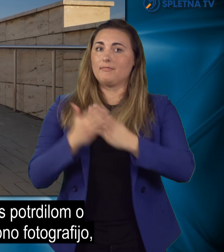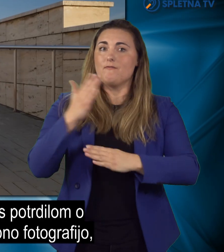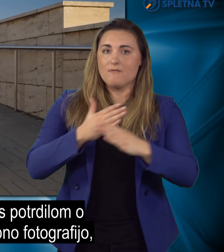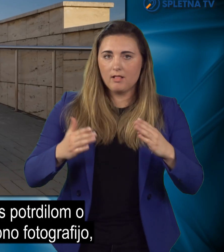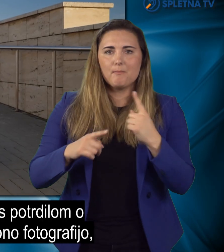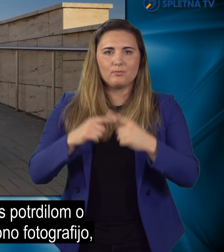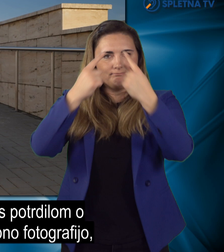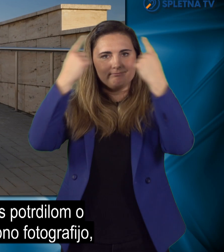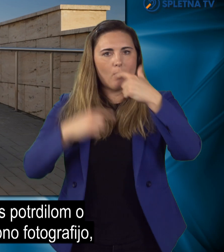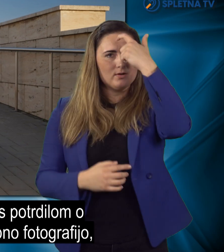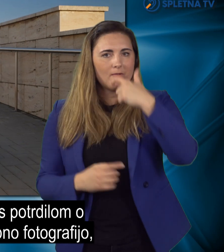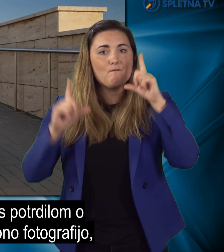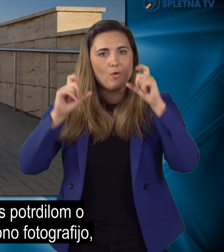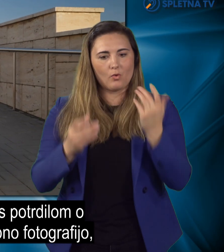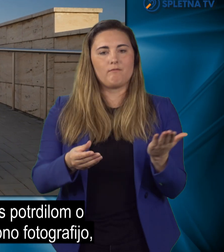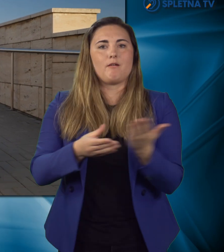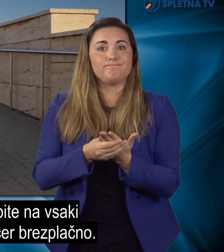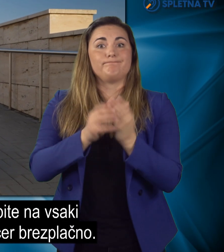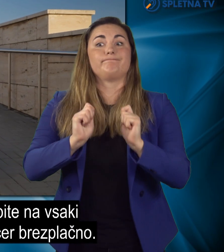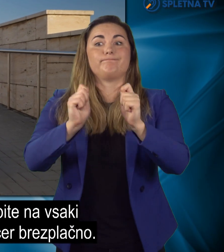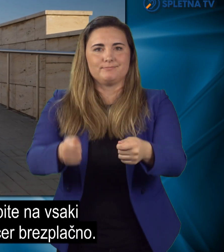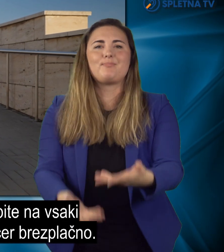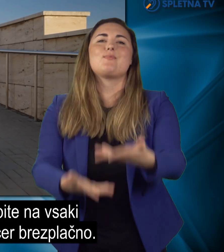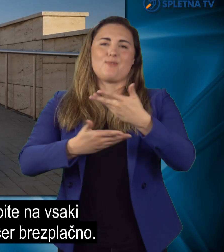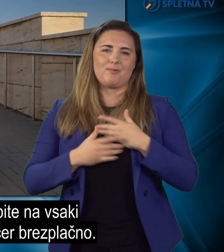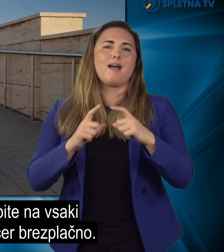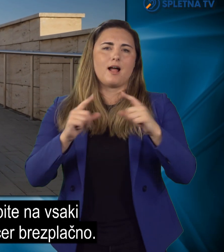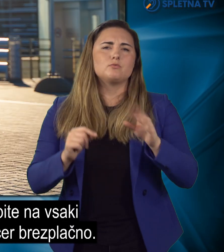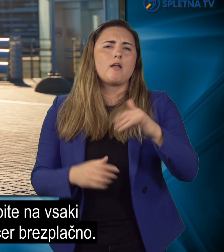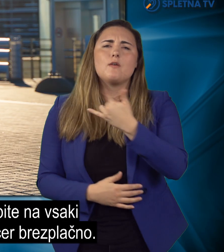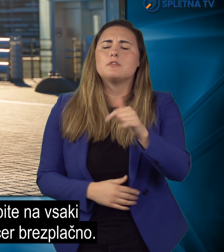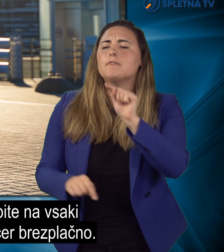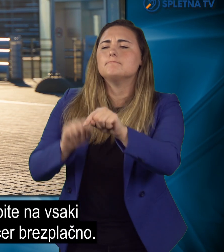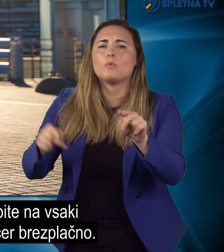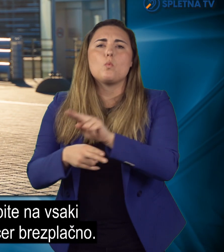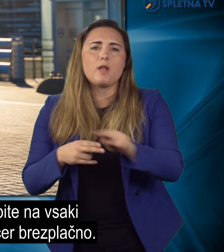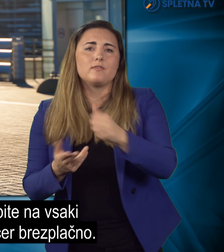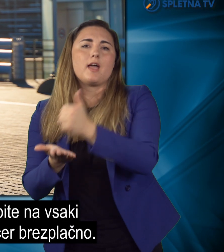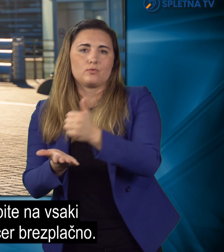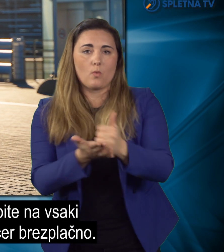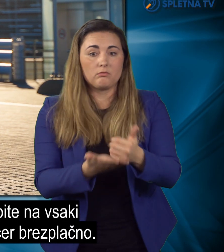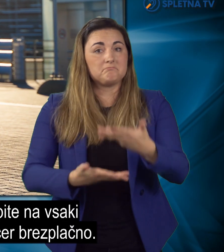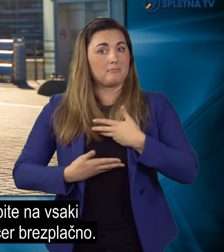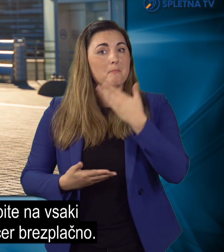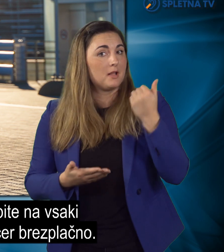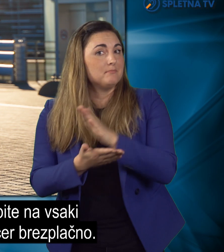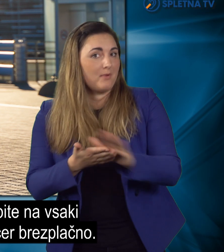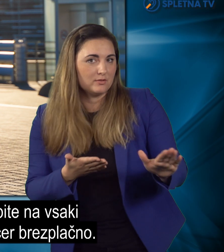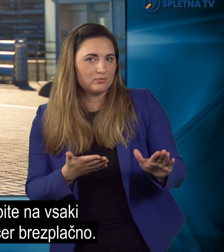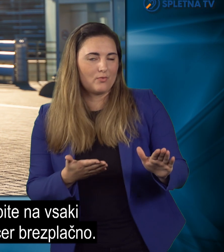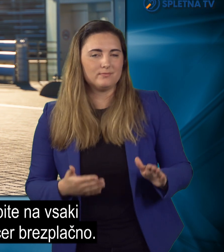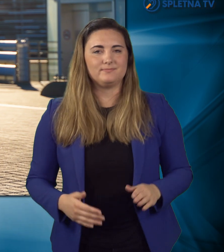o invalidnosti in osebno fotografijo, kartico lahko dobite na vsaki upravni enoti, in sicer